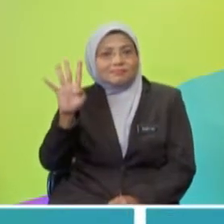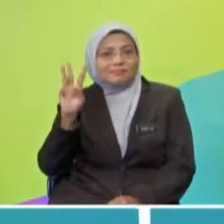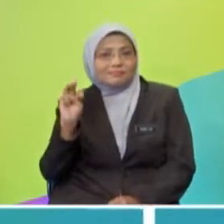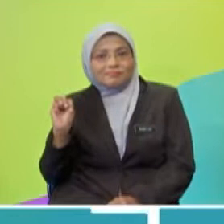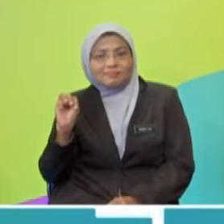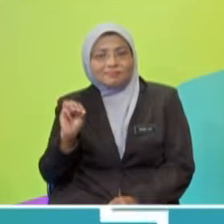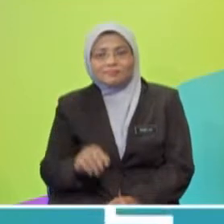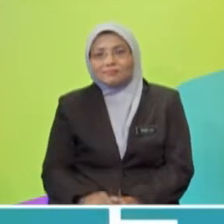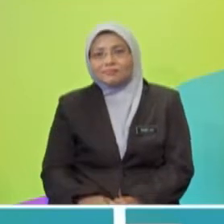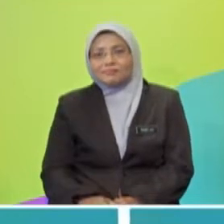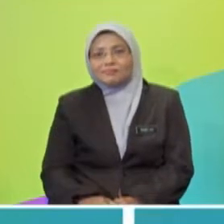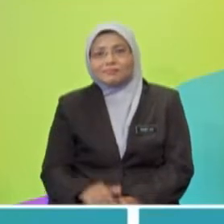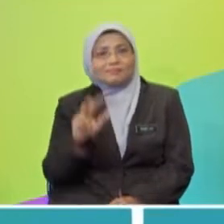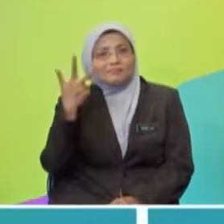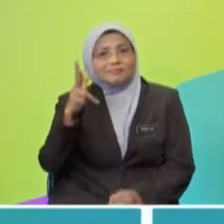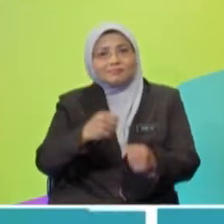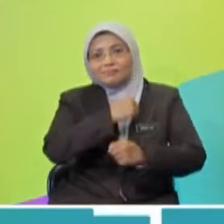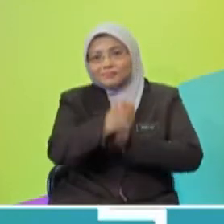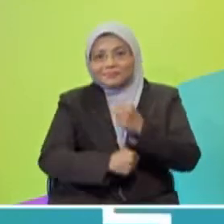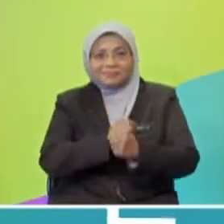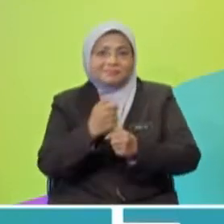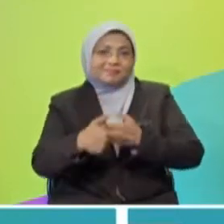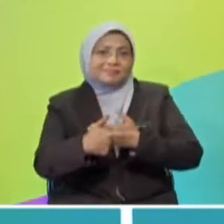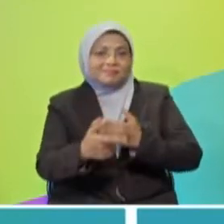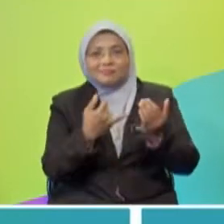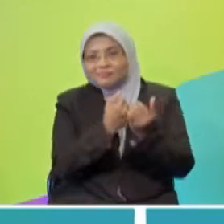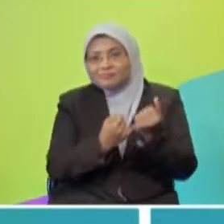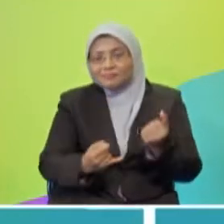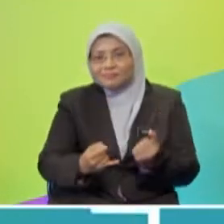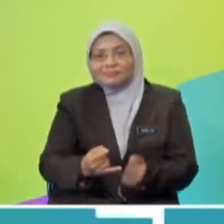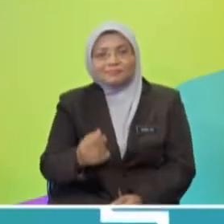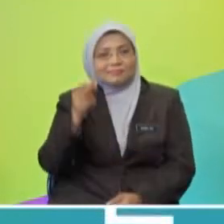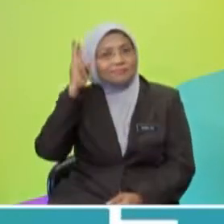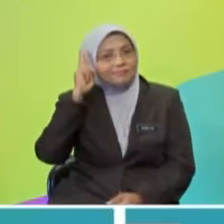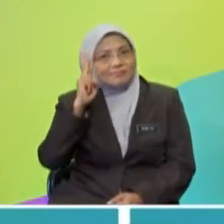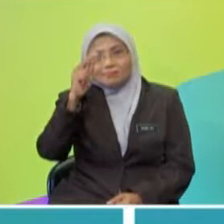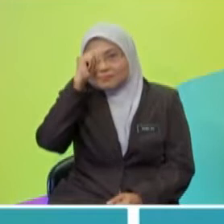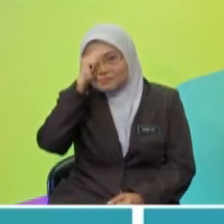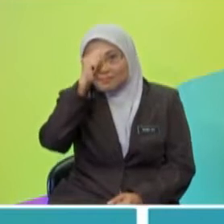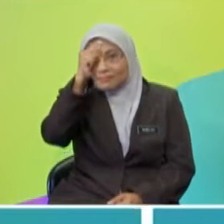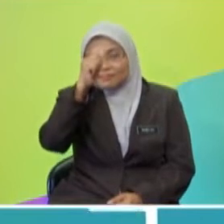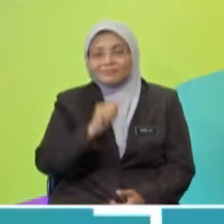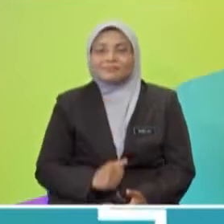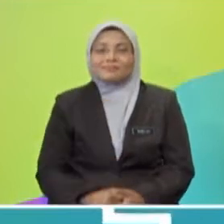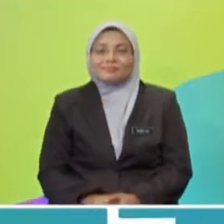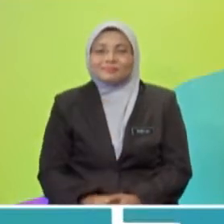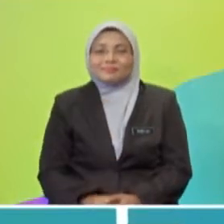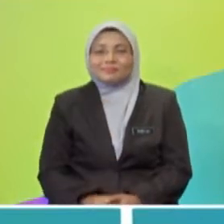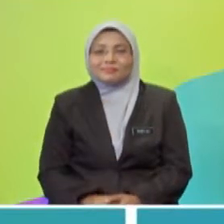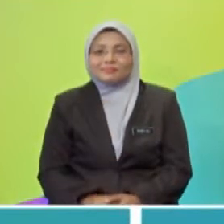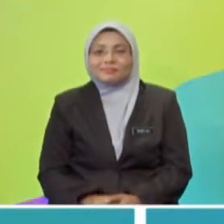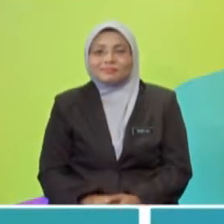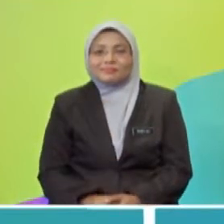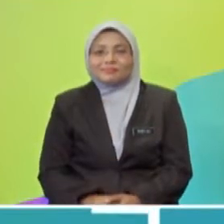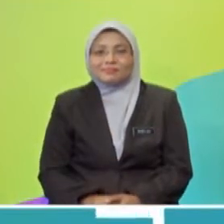high yaitu 13 tahun selepas kelahiran Rasulullah Shallallahu Alaihi Wasallam beliau